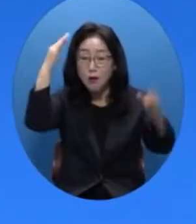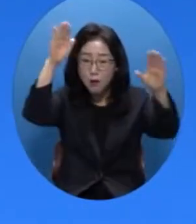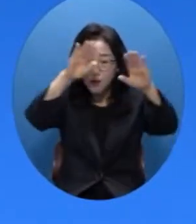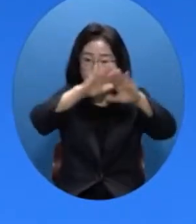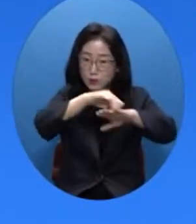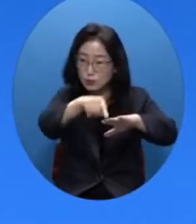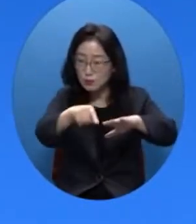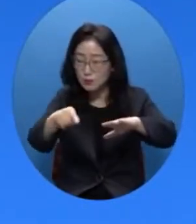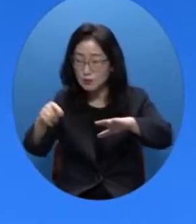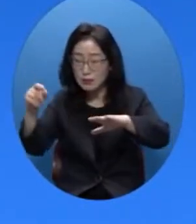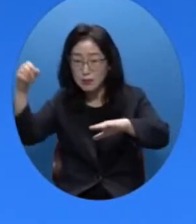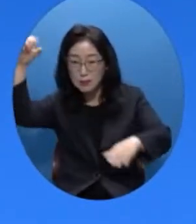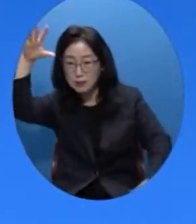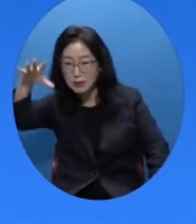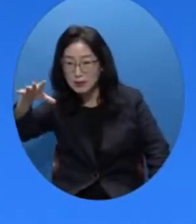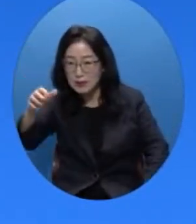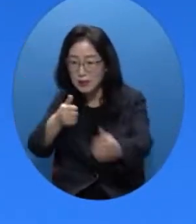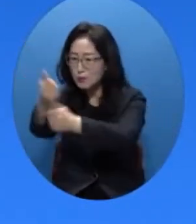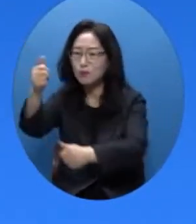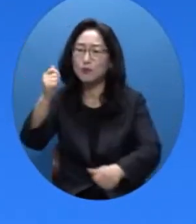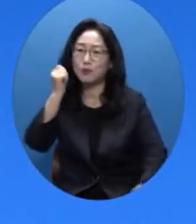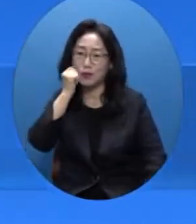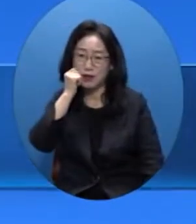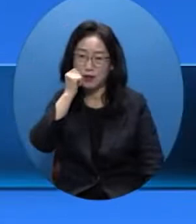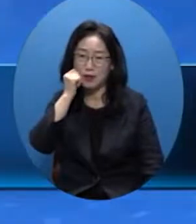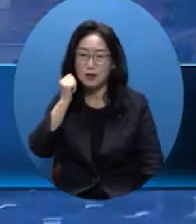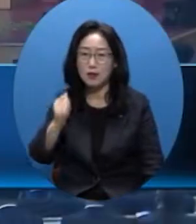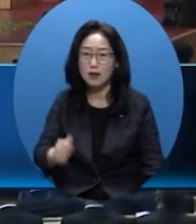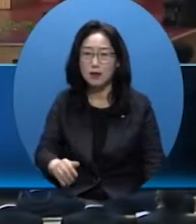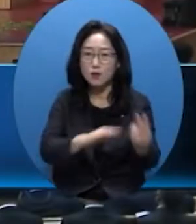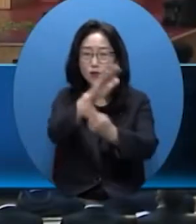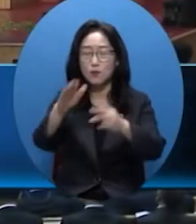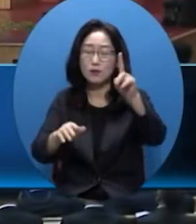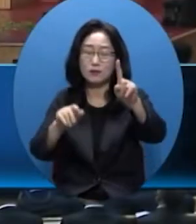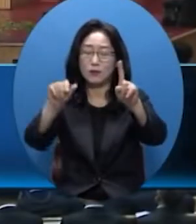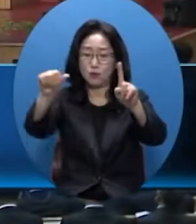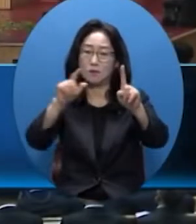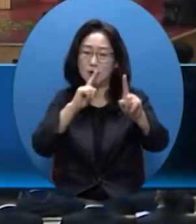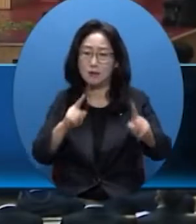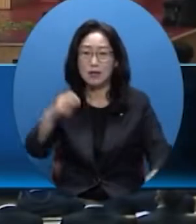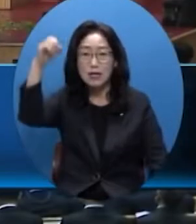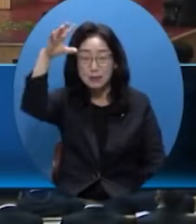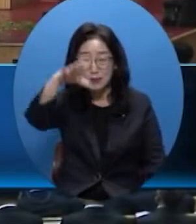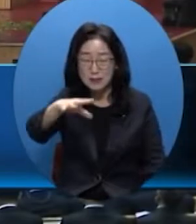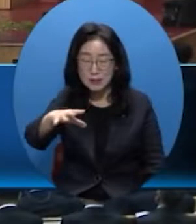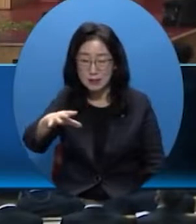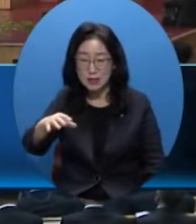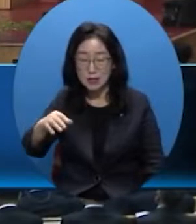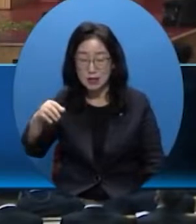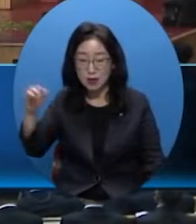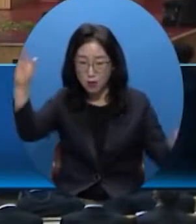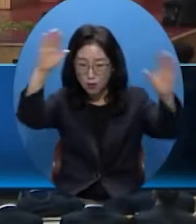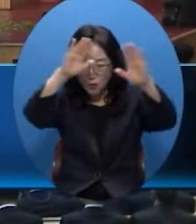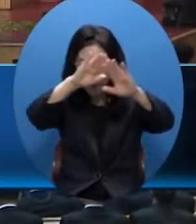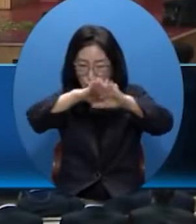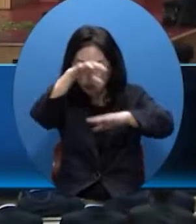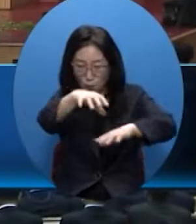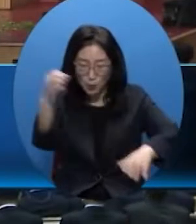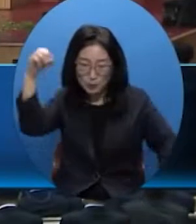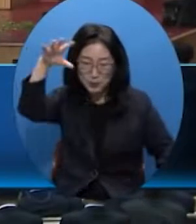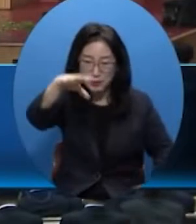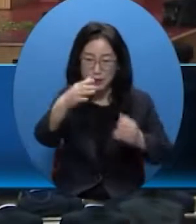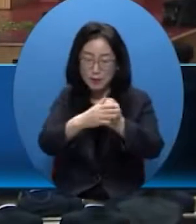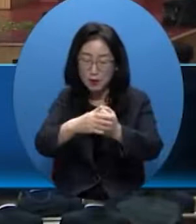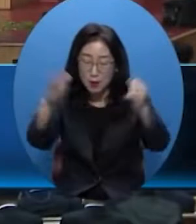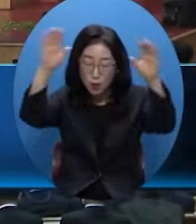빚은 이기지 못합니다 요한복음 1장 5절 보면 이 어 트 말씀이 나옵니다 빛이 어둠에 빛이 되 어둠이